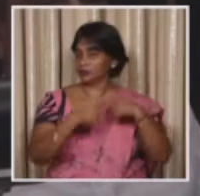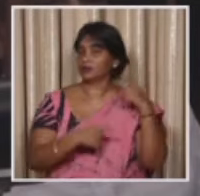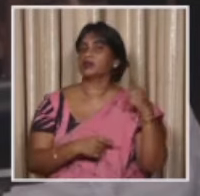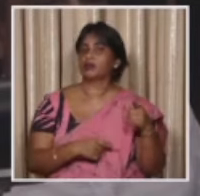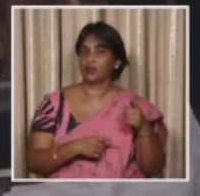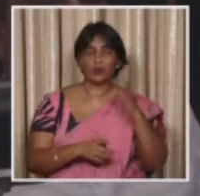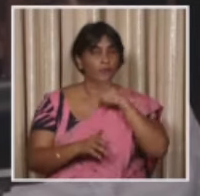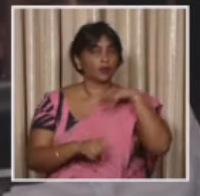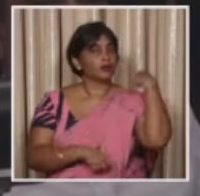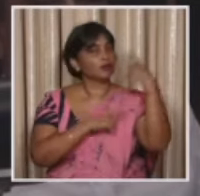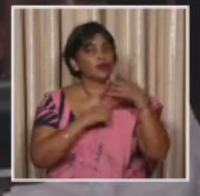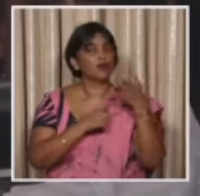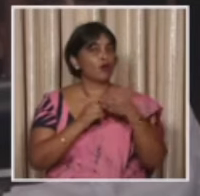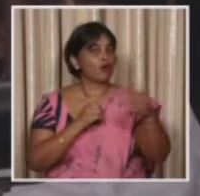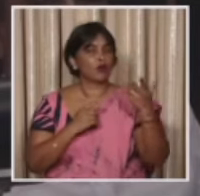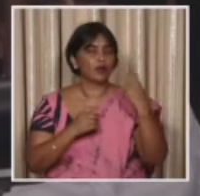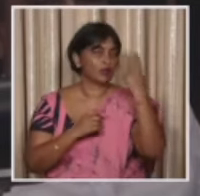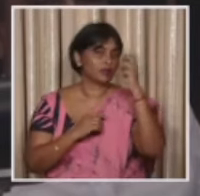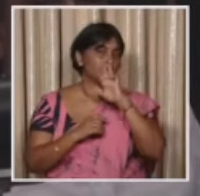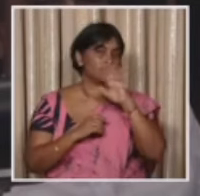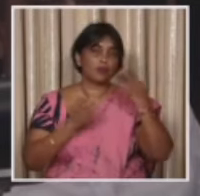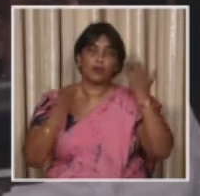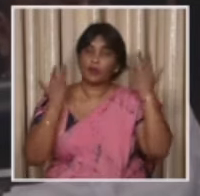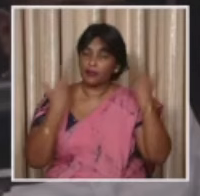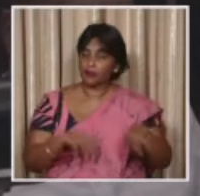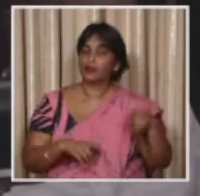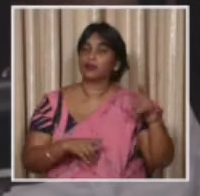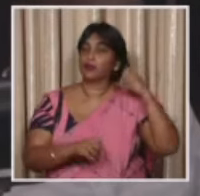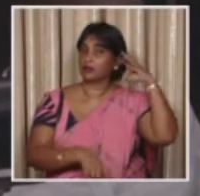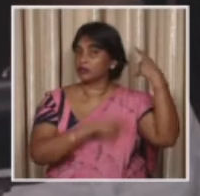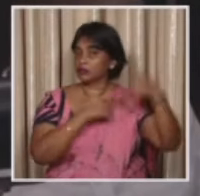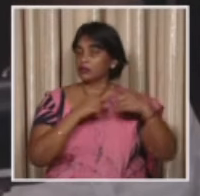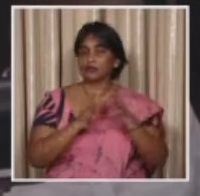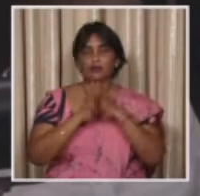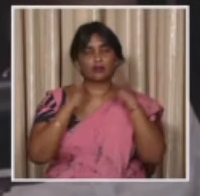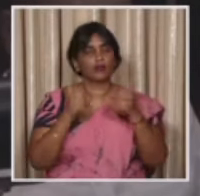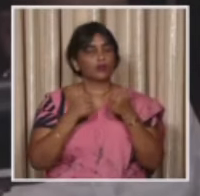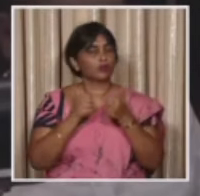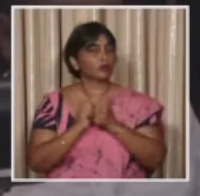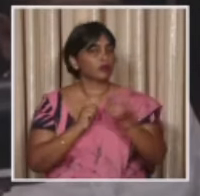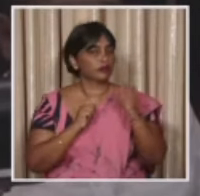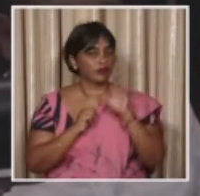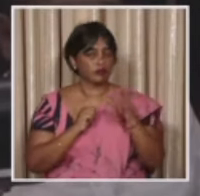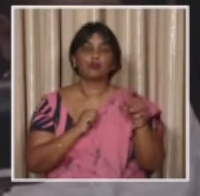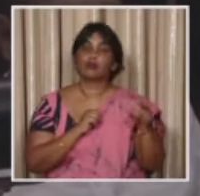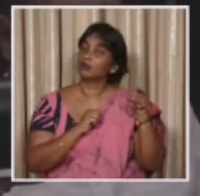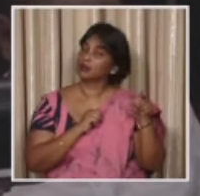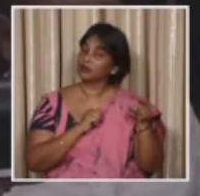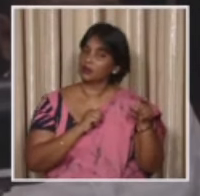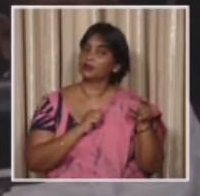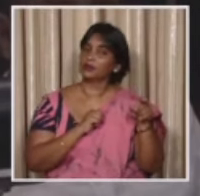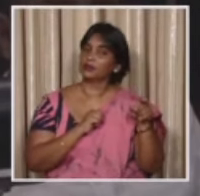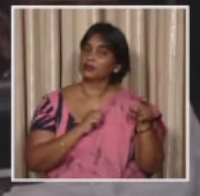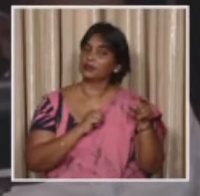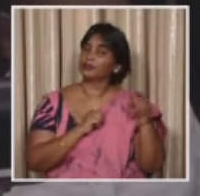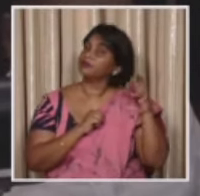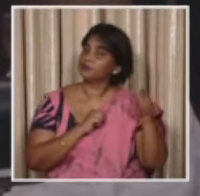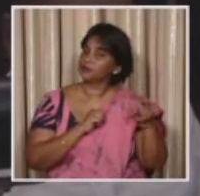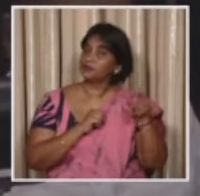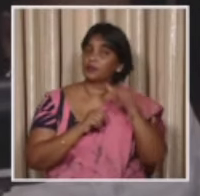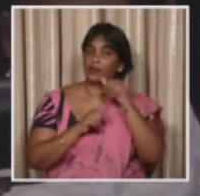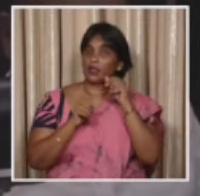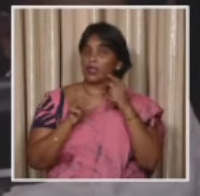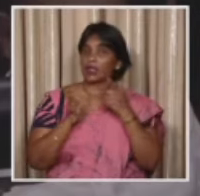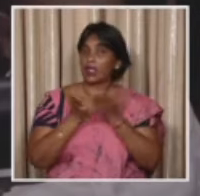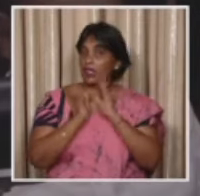මේ සුලම් බලාගාරය මොකද වෙන්නේ? 2019 අවසාන කරපු මේ බලාගාරය ඉතාමත් හොඳින් ක්‍රියාත්මක වෙන එක. දැන් මේක අදානිගේ